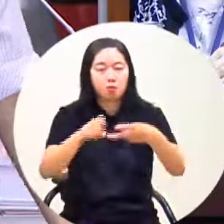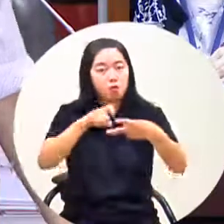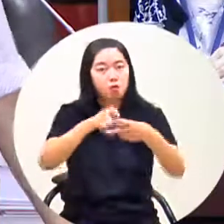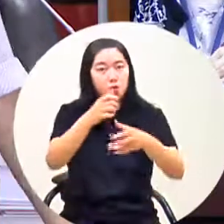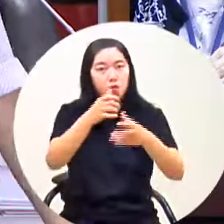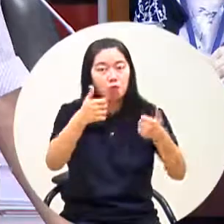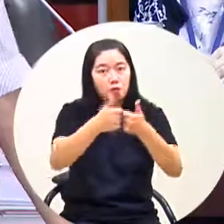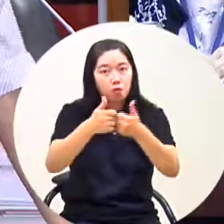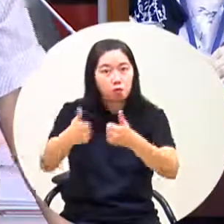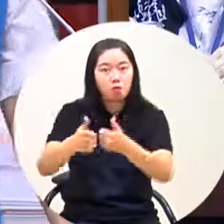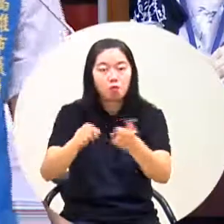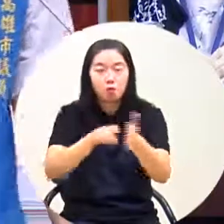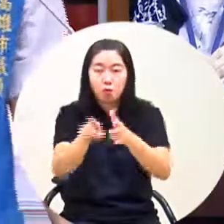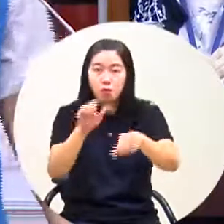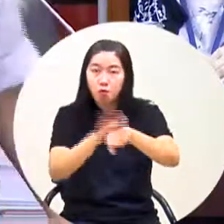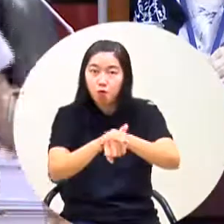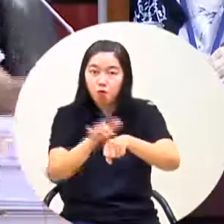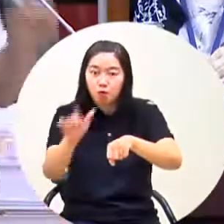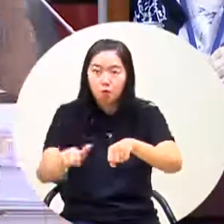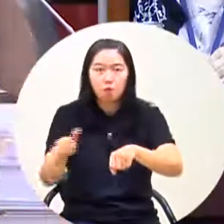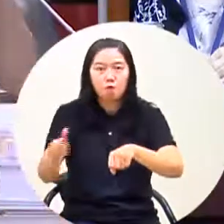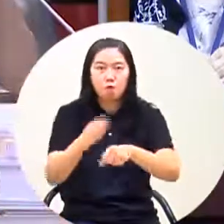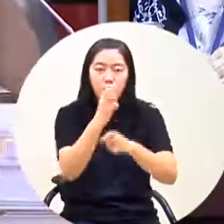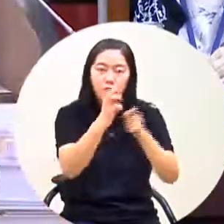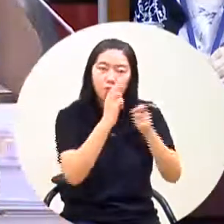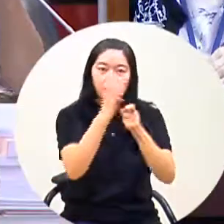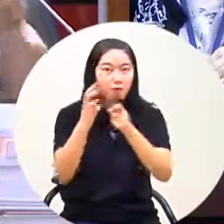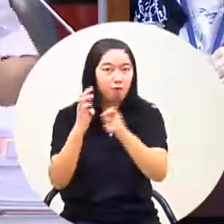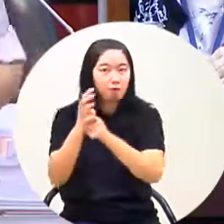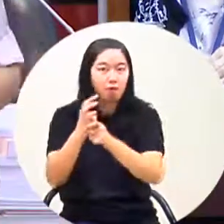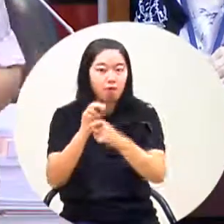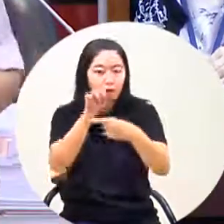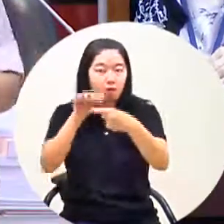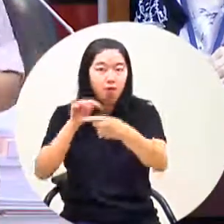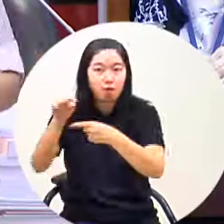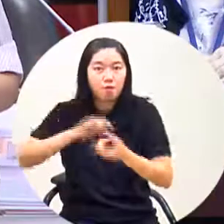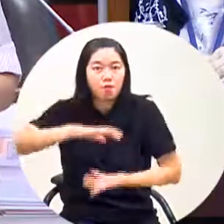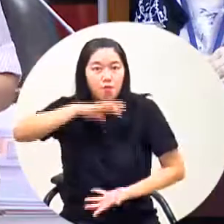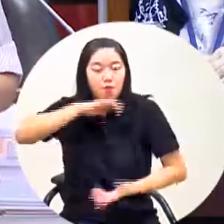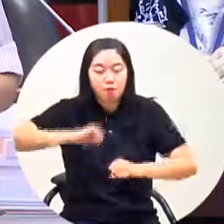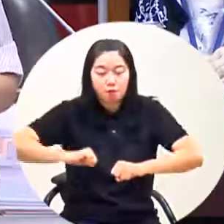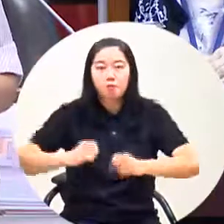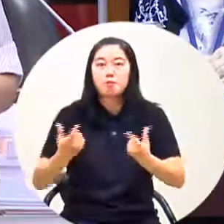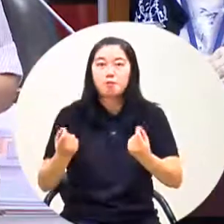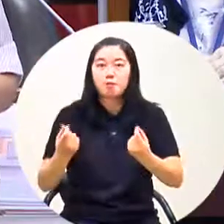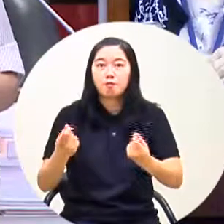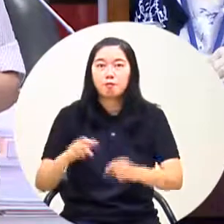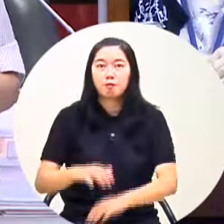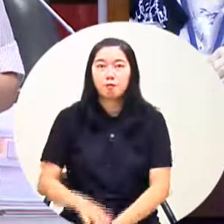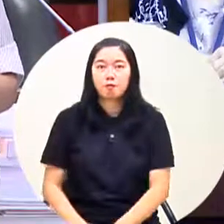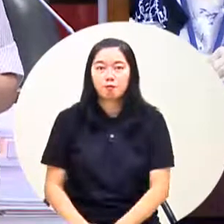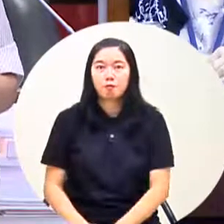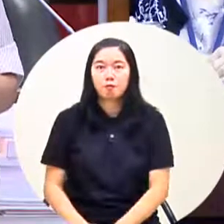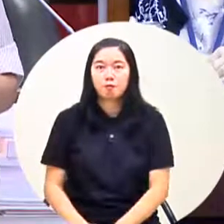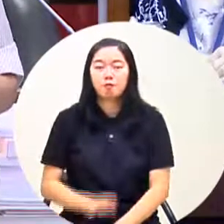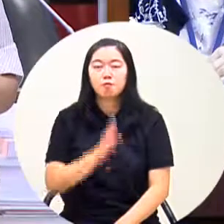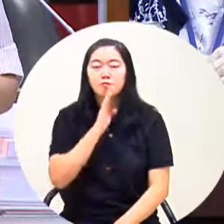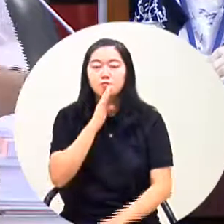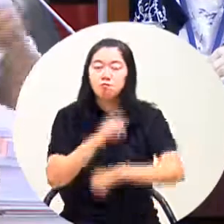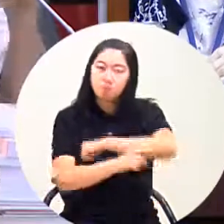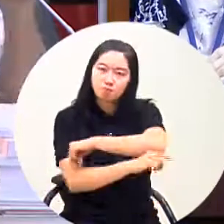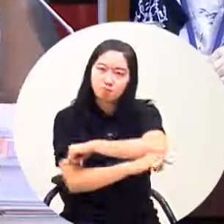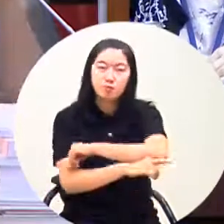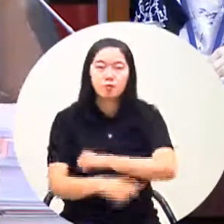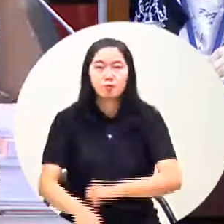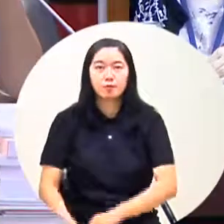台湾的过去这30-40年来的一个平均渔民的答案都是一样的，就是说过去就是长期的就是最后一名。那我们在目